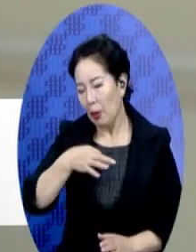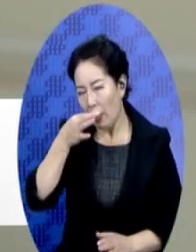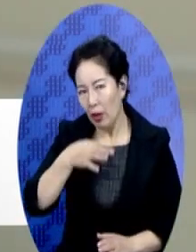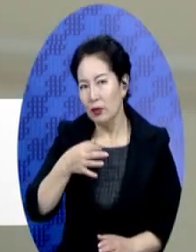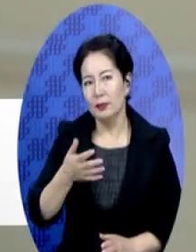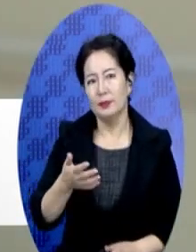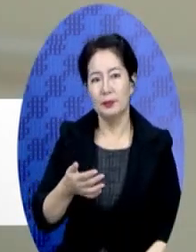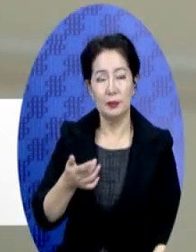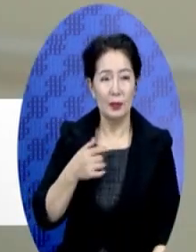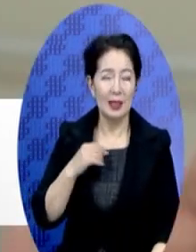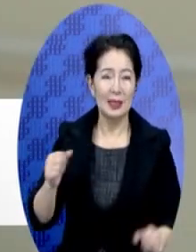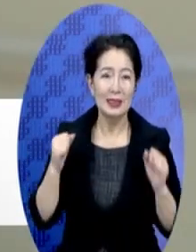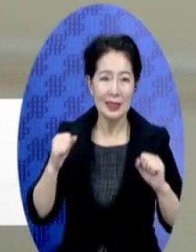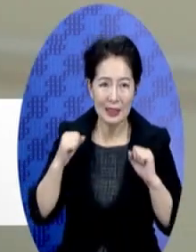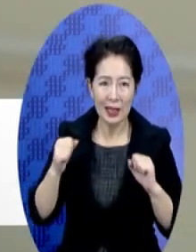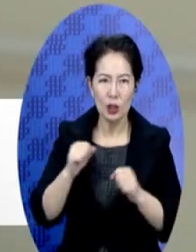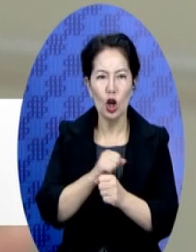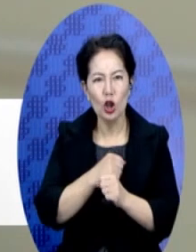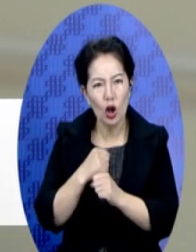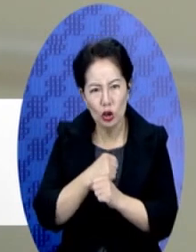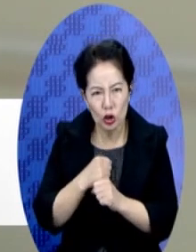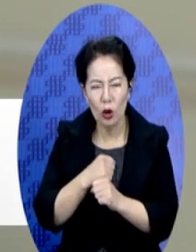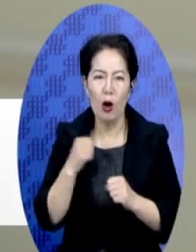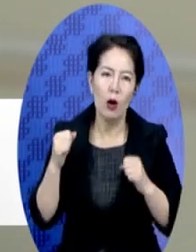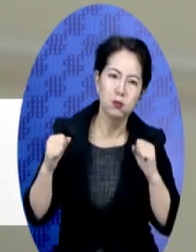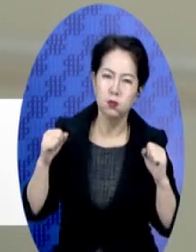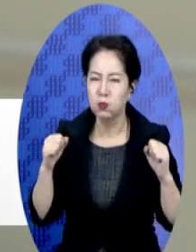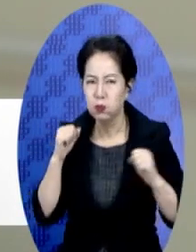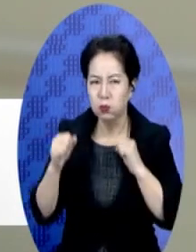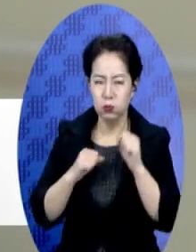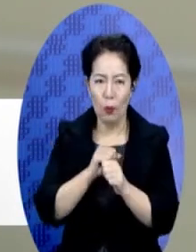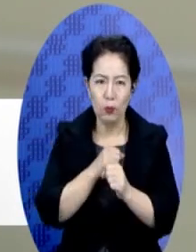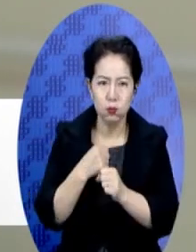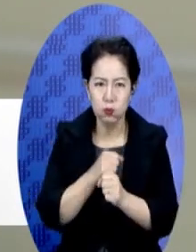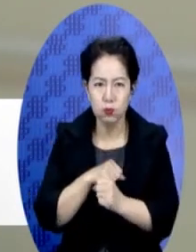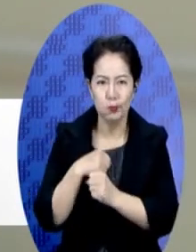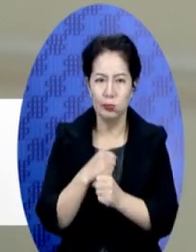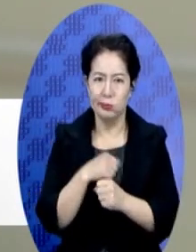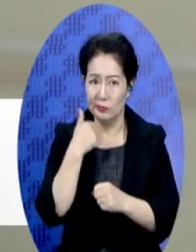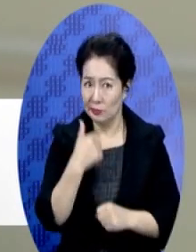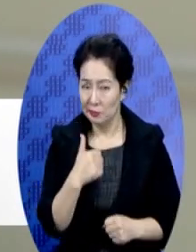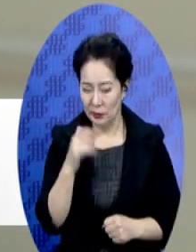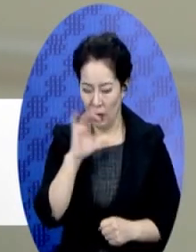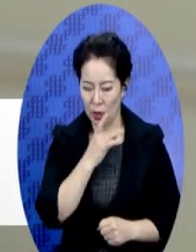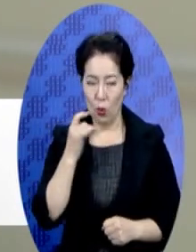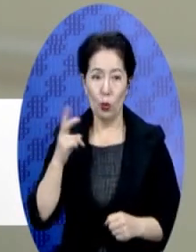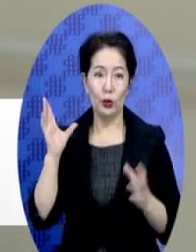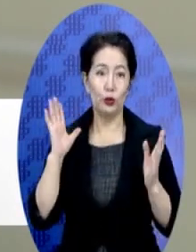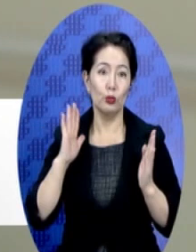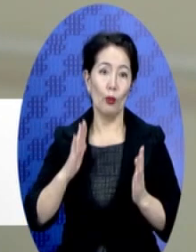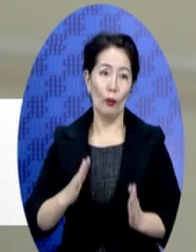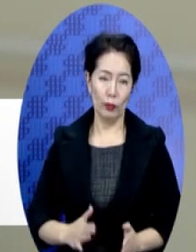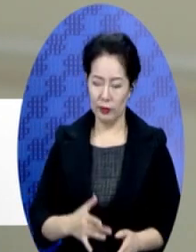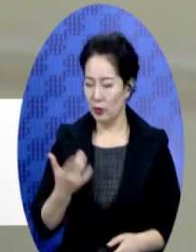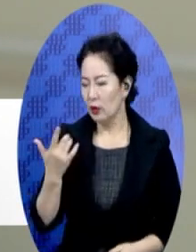Тэгснээрээ нөгөөний тасгал хөдөлгөөн хаол хоёроор нь хавсарж ийж яг гоё эрүүл туралт олддог. Тэгхүүгээр зарим хүмүүс нөгөөний